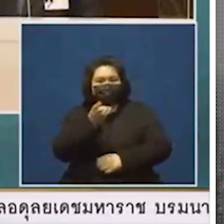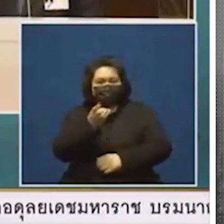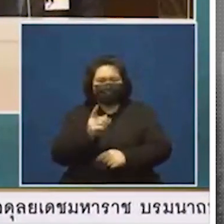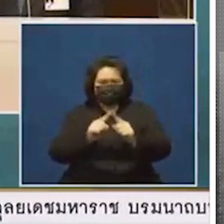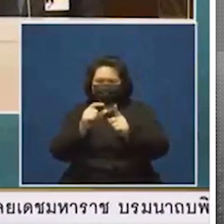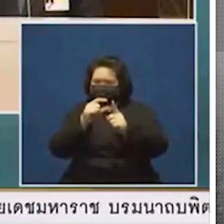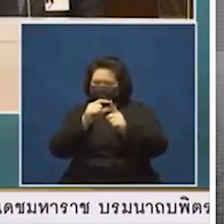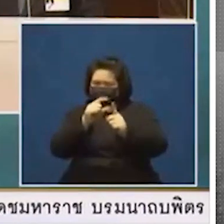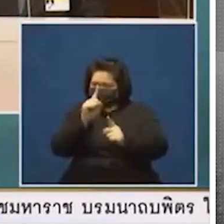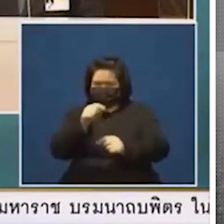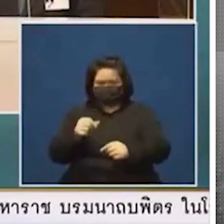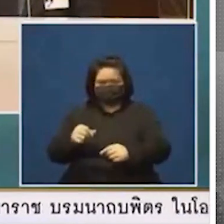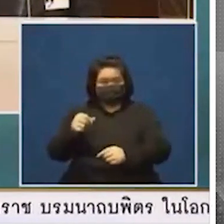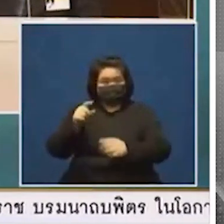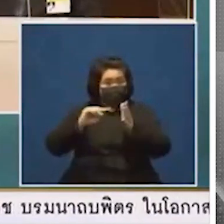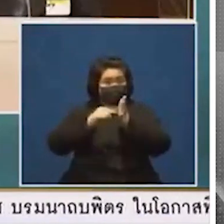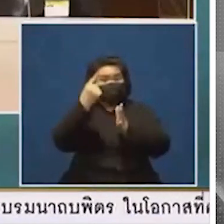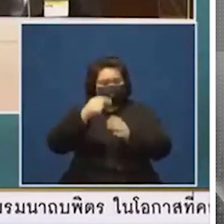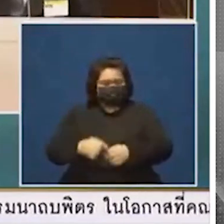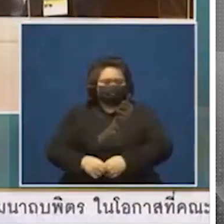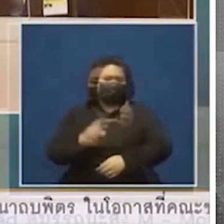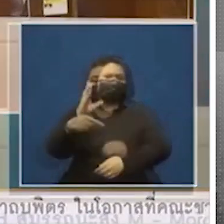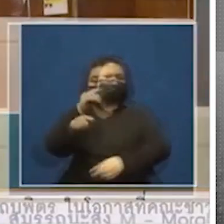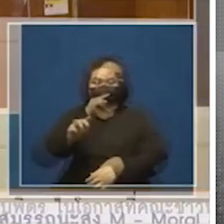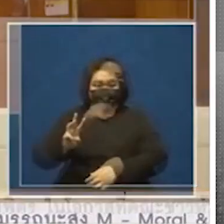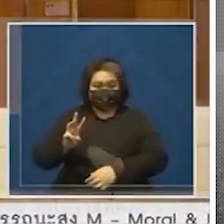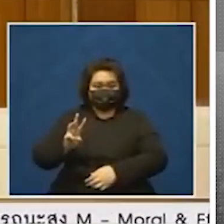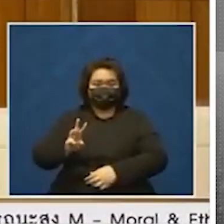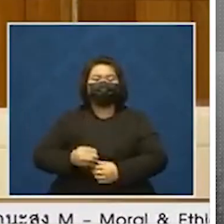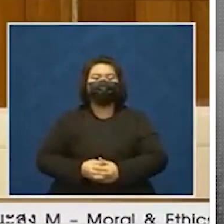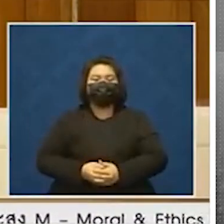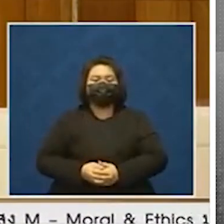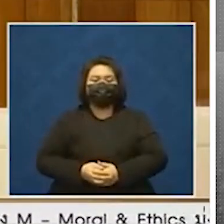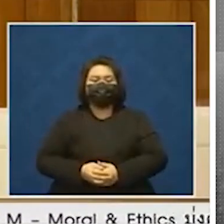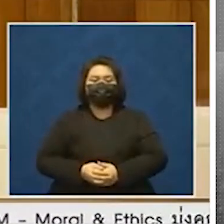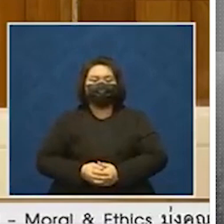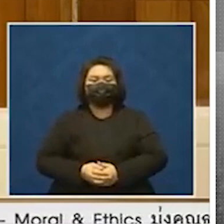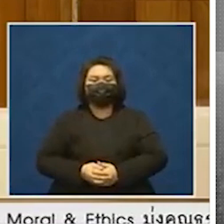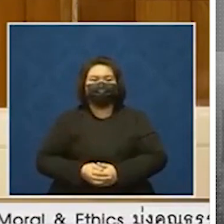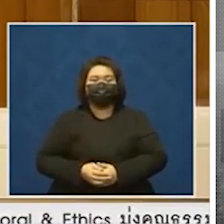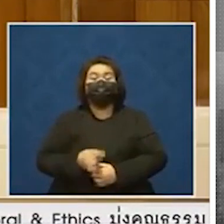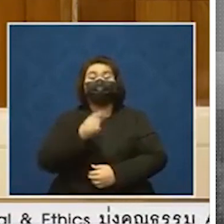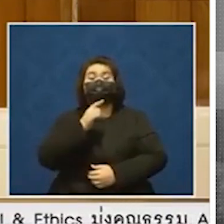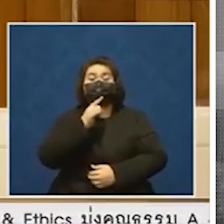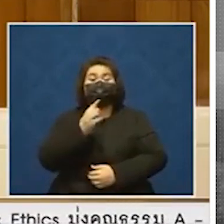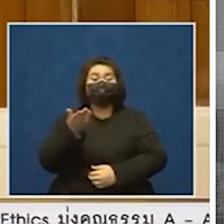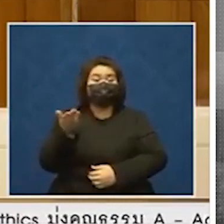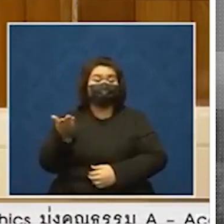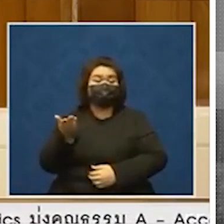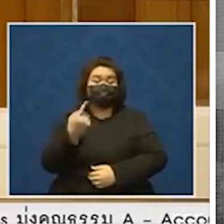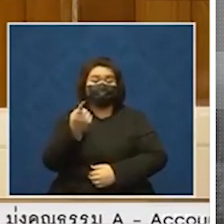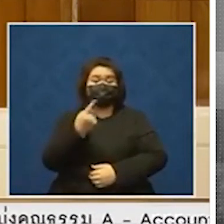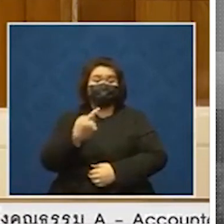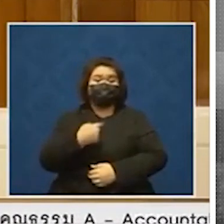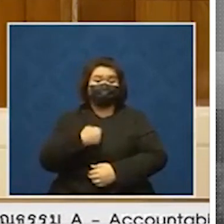ยัมีการจ้องที่จะ Mormonื่องรฐบาใช้เวลามากเกินไปต้องการจะเล่นงานรัฐบาลเยอะเยอะและใหรัฐบาลไม่มีโอกาจะตอบ